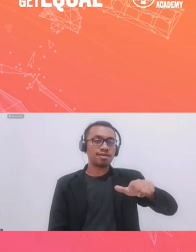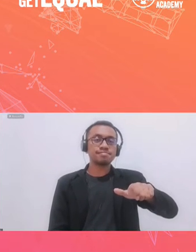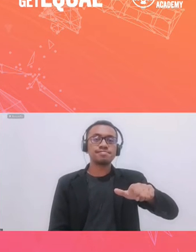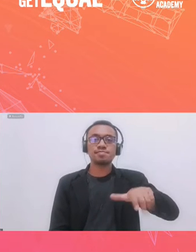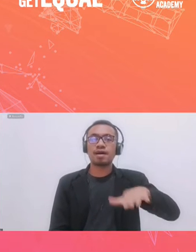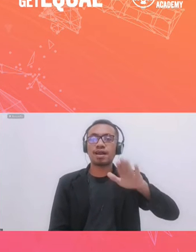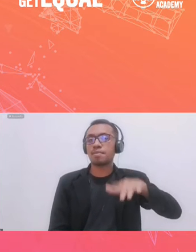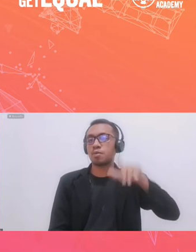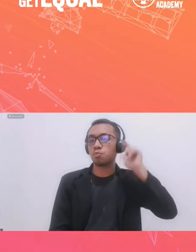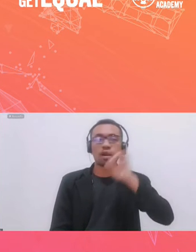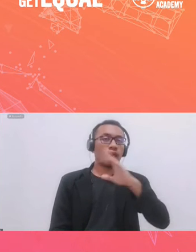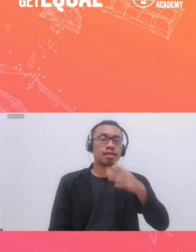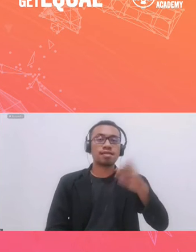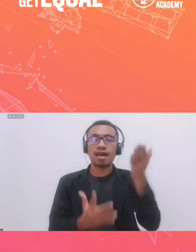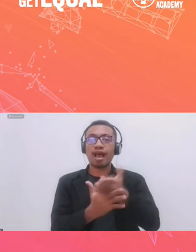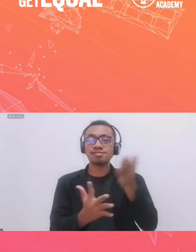digital.